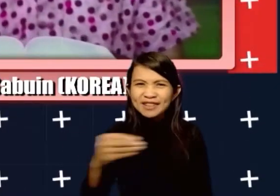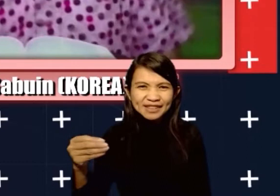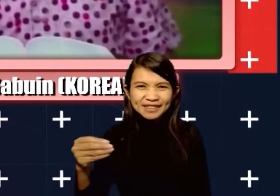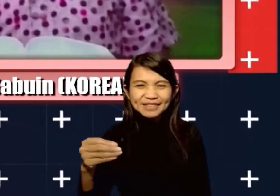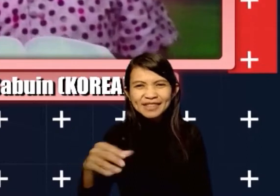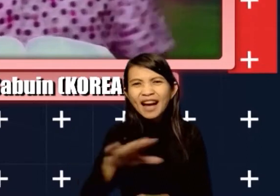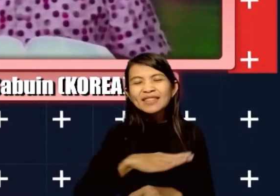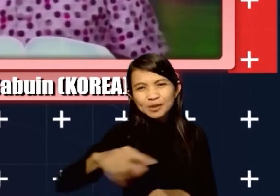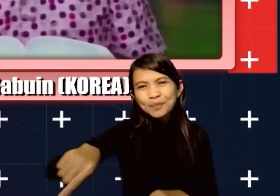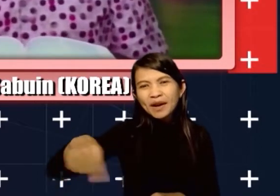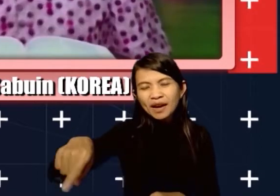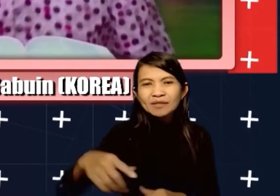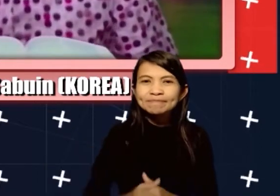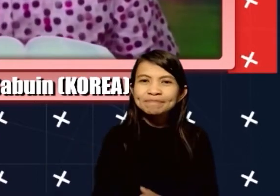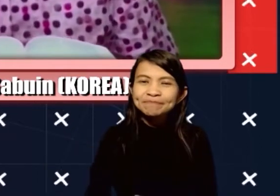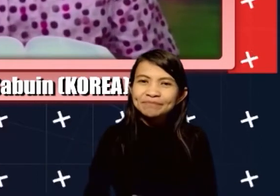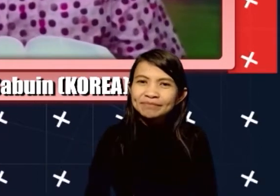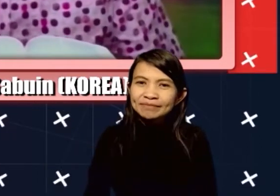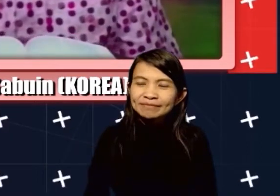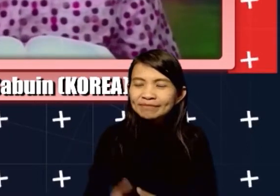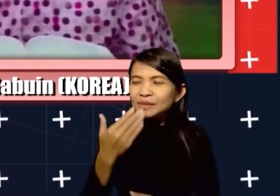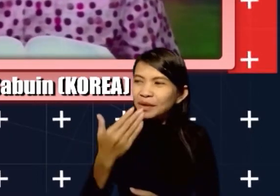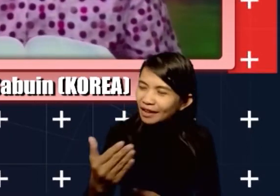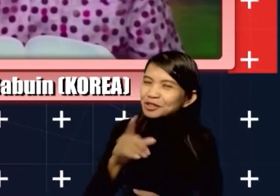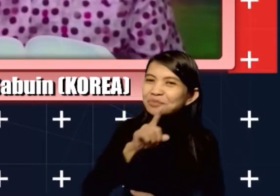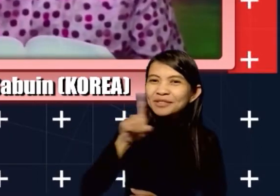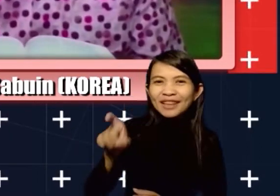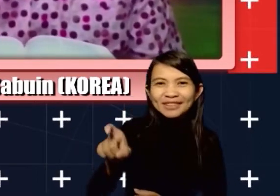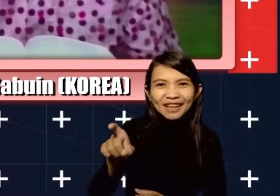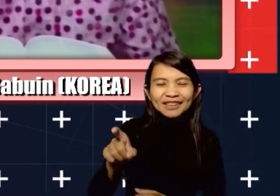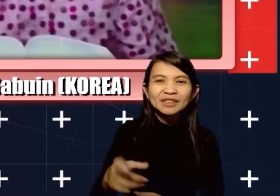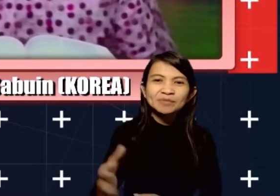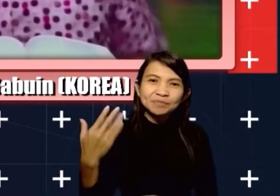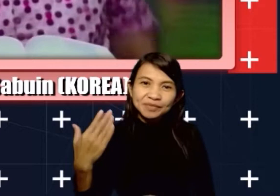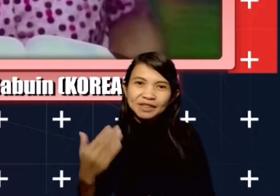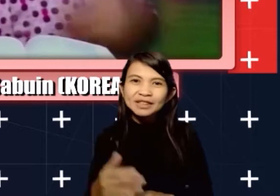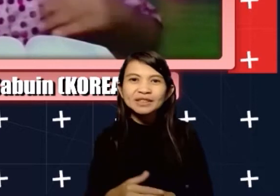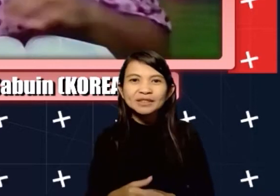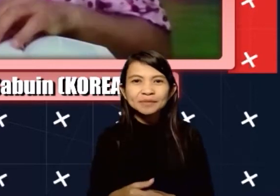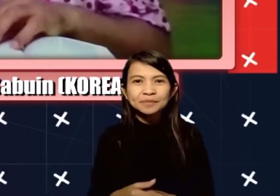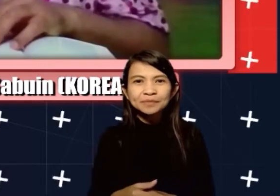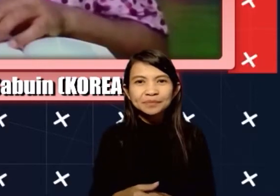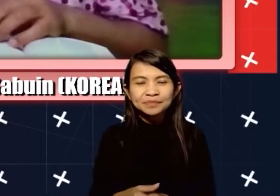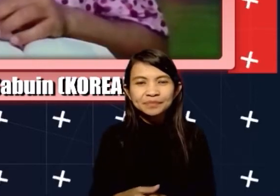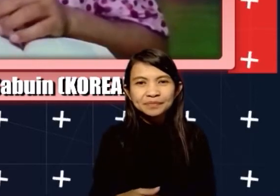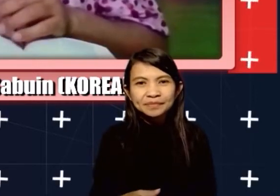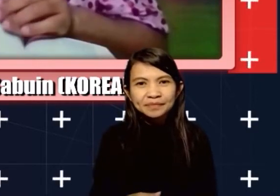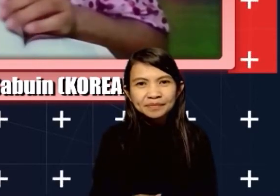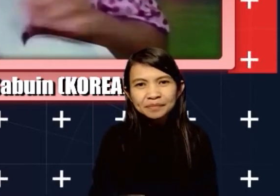Terima kasih Nabi Yeskiel, terima kasih untuk Rester Rumi. Selamat malam. Nabi